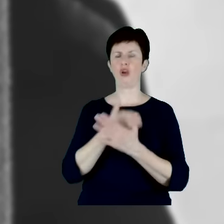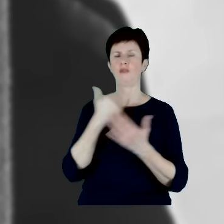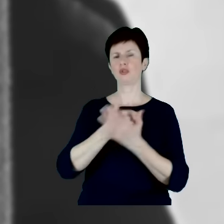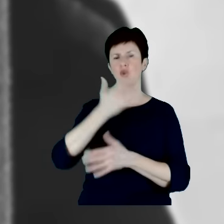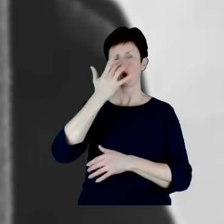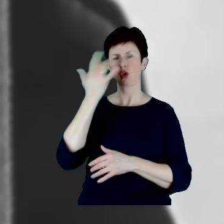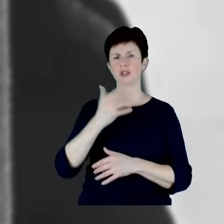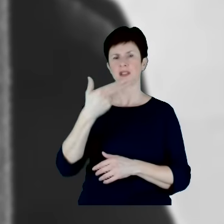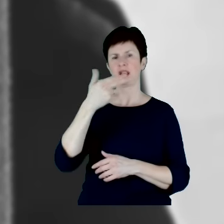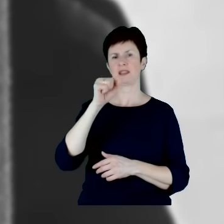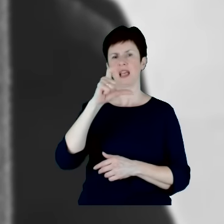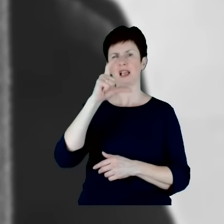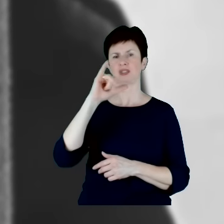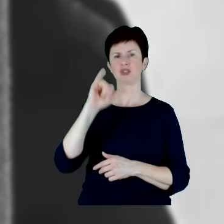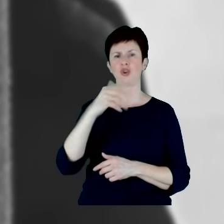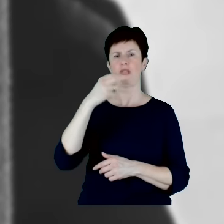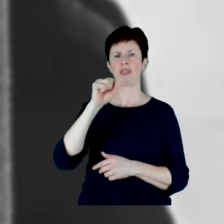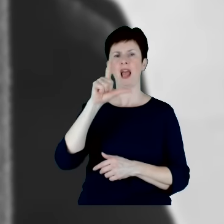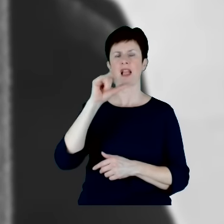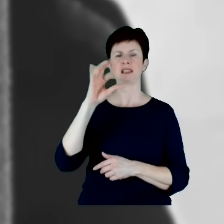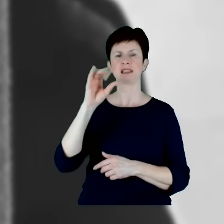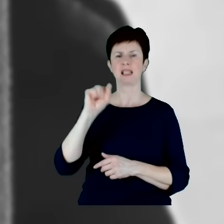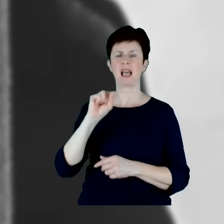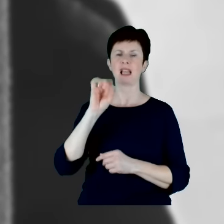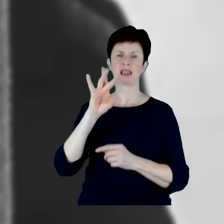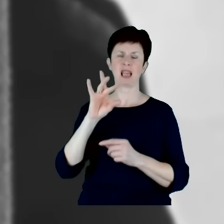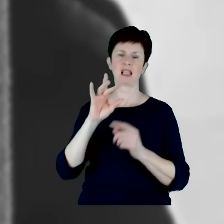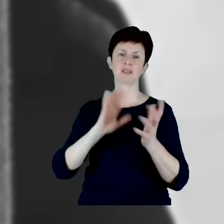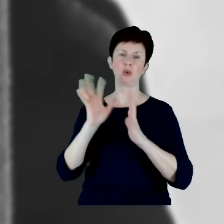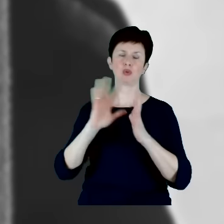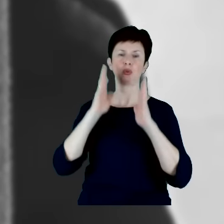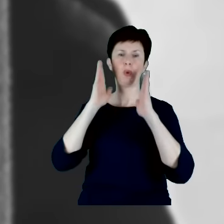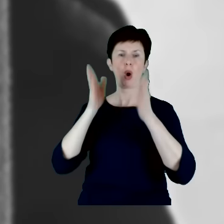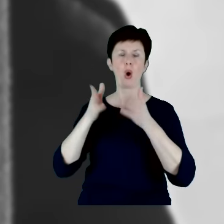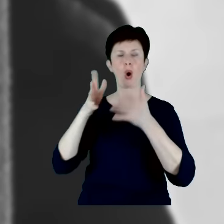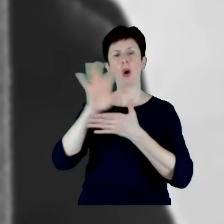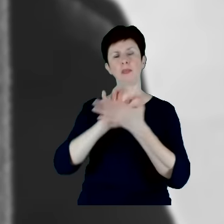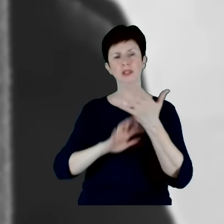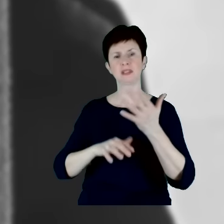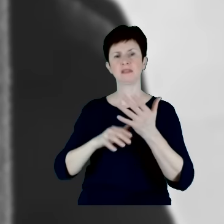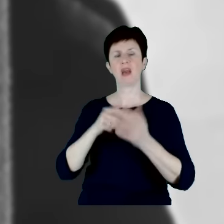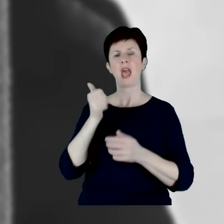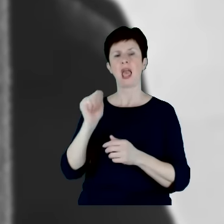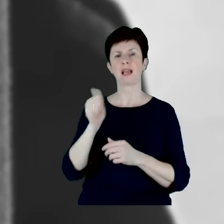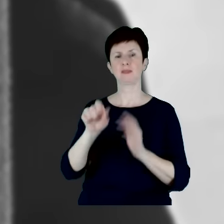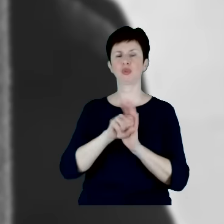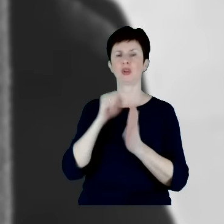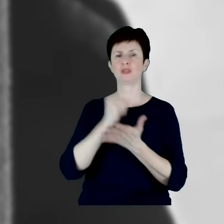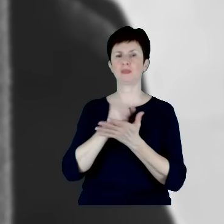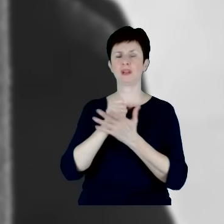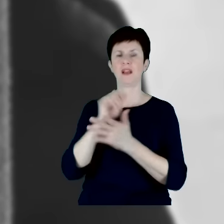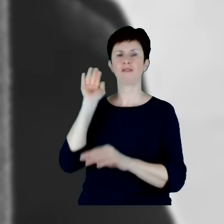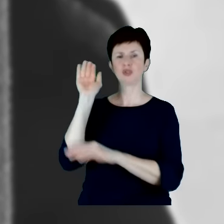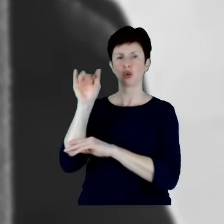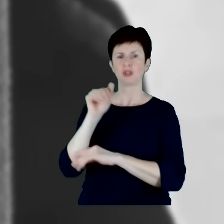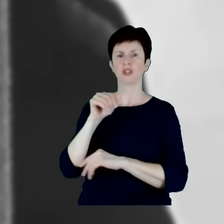nacjonalistą. W ten sposób opisywał polityczną sylwetkę Nawalnego ekspert do spraw wschodnich Grzegorz